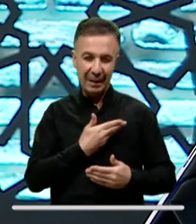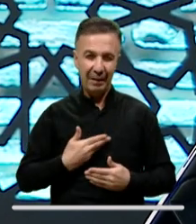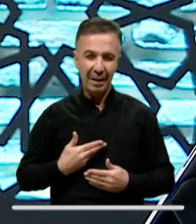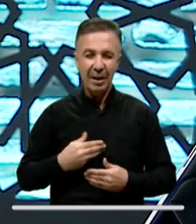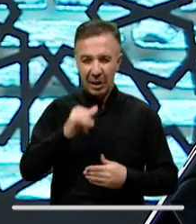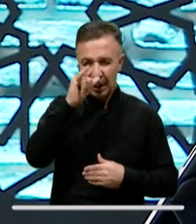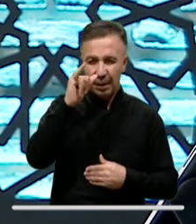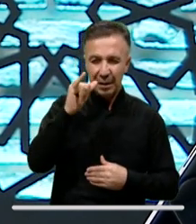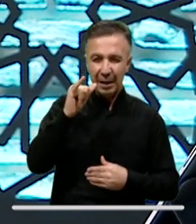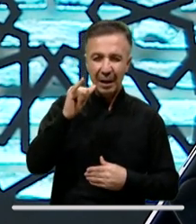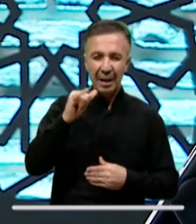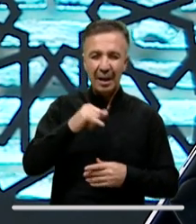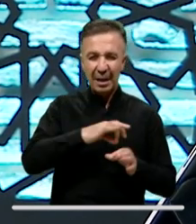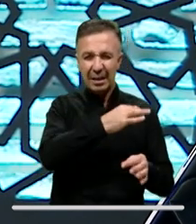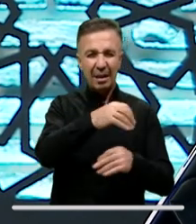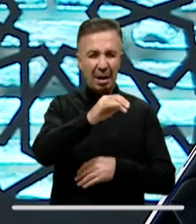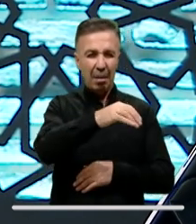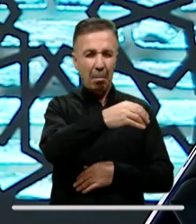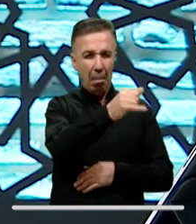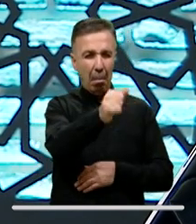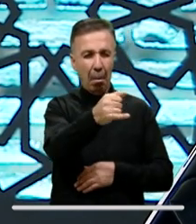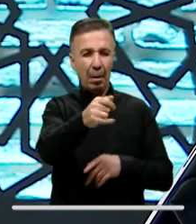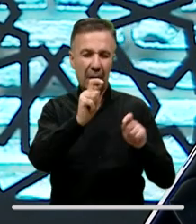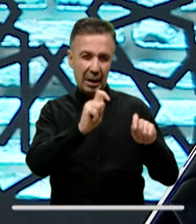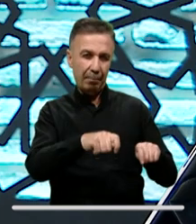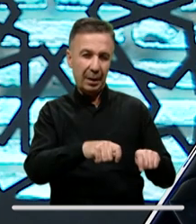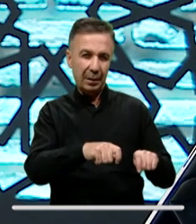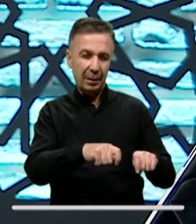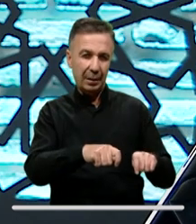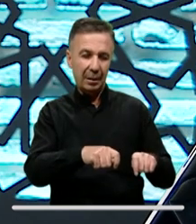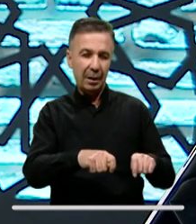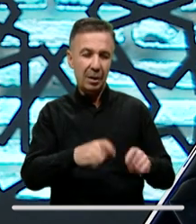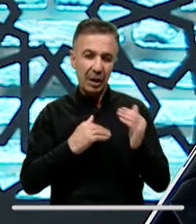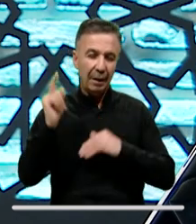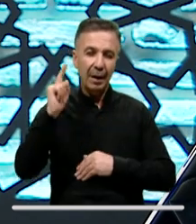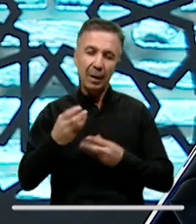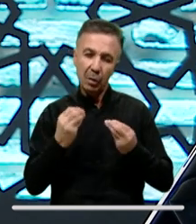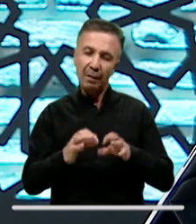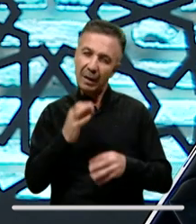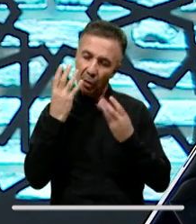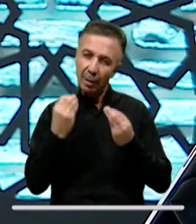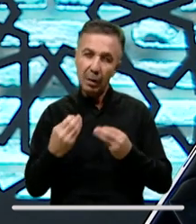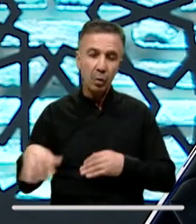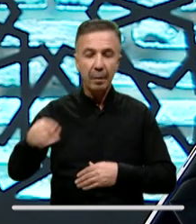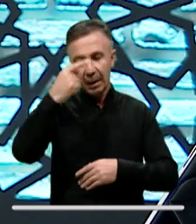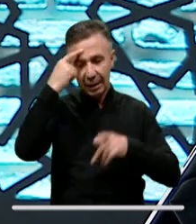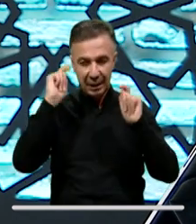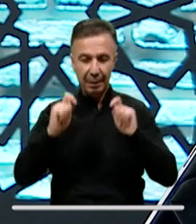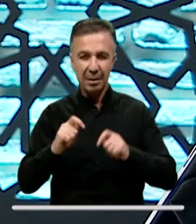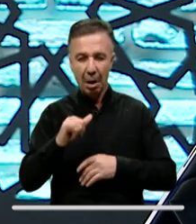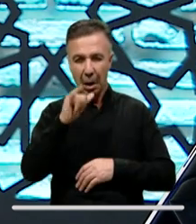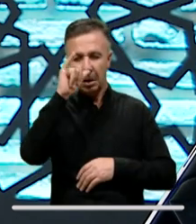etmek, insanları küçük görmektir buyurdu. Cenab-ı Allah güzel ve iyi olmayı cümlemize nasip etsin. Ama